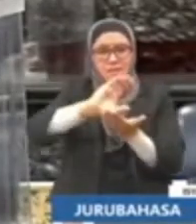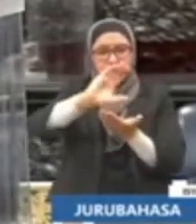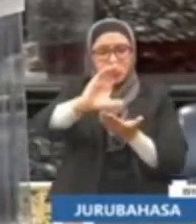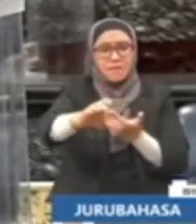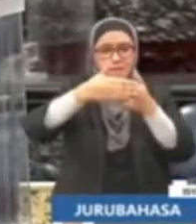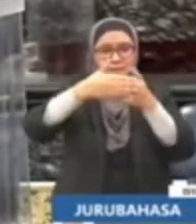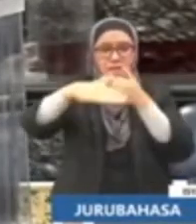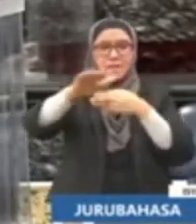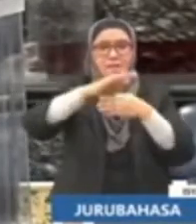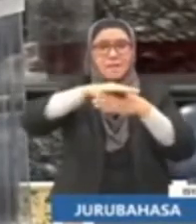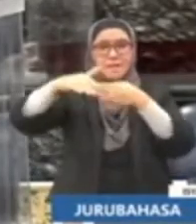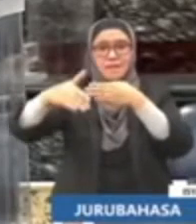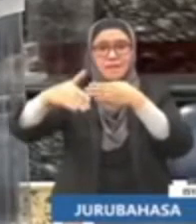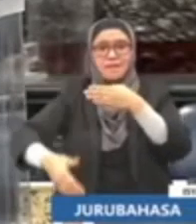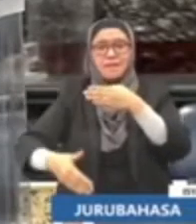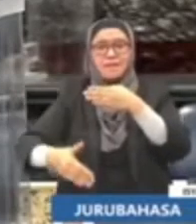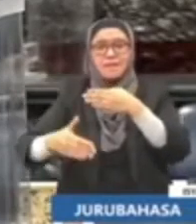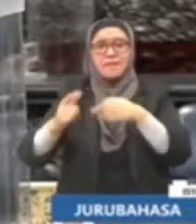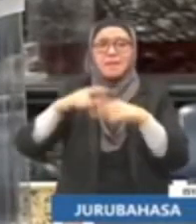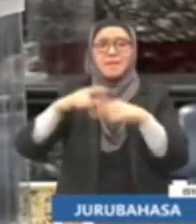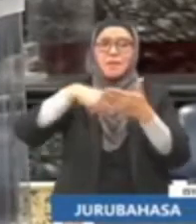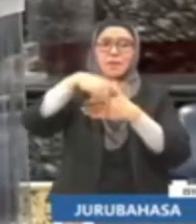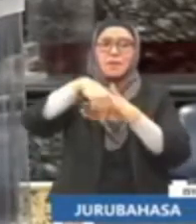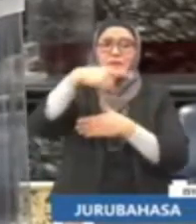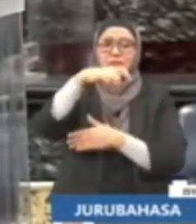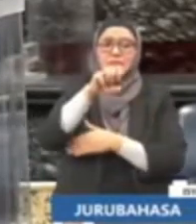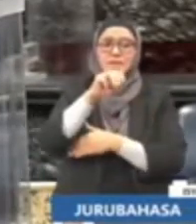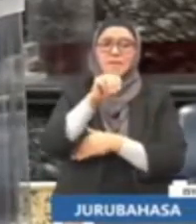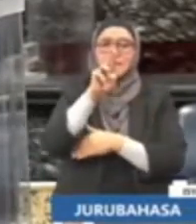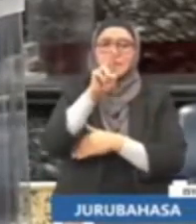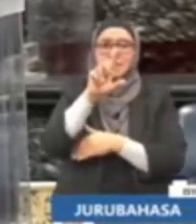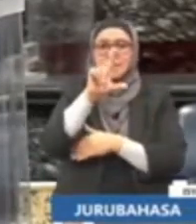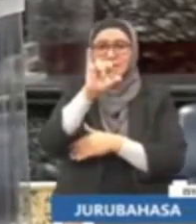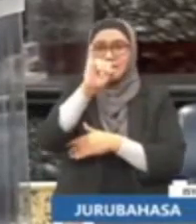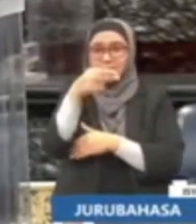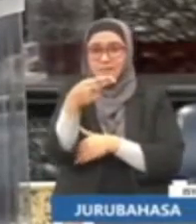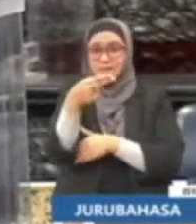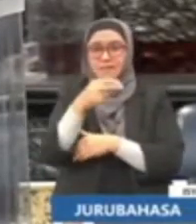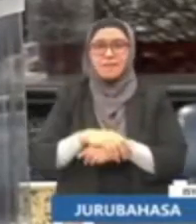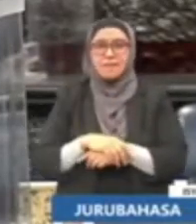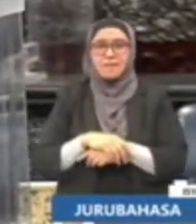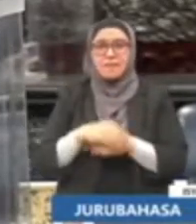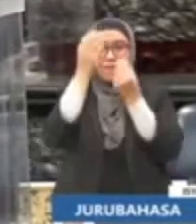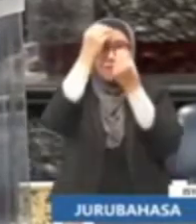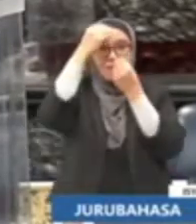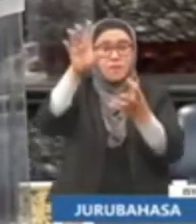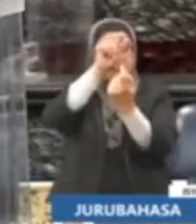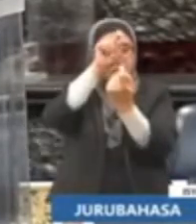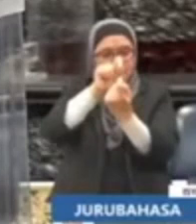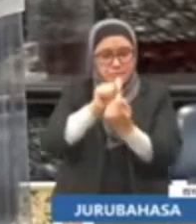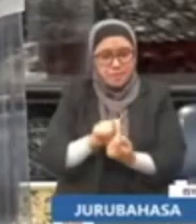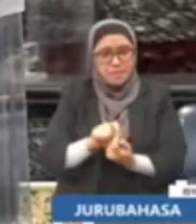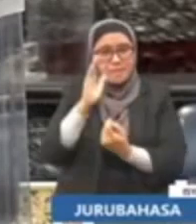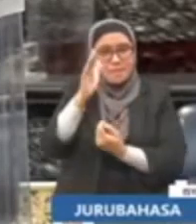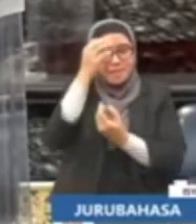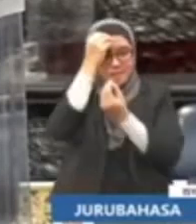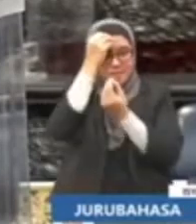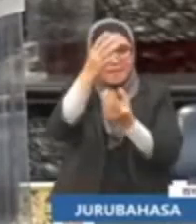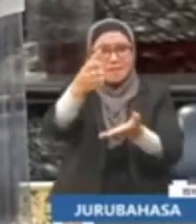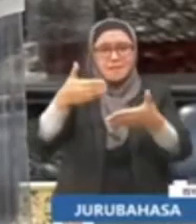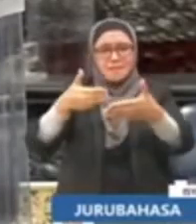balik dibawa program pemulihan akibat pendapatannya petugas maklumat terperinci bukan program ini akan diumumkan dalam